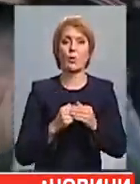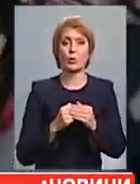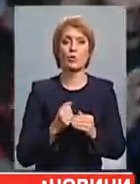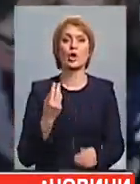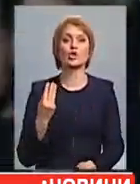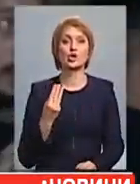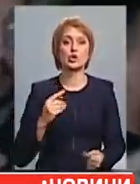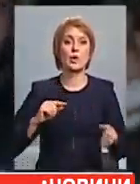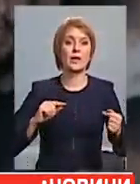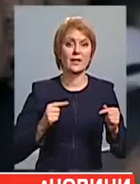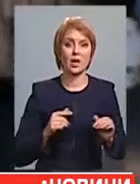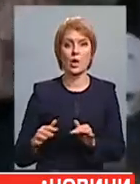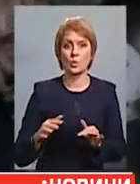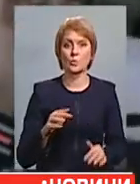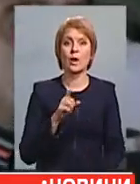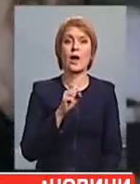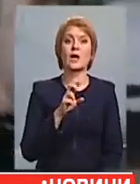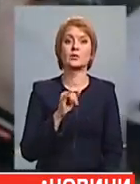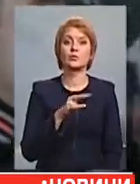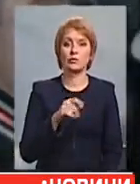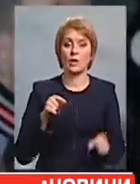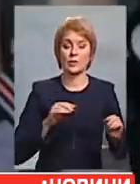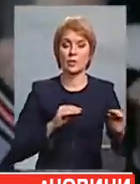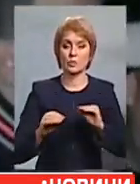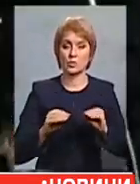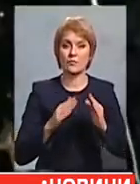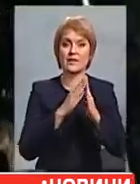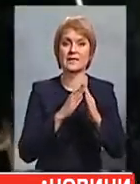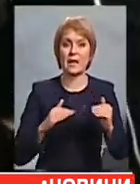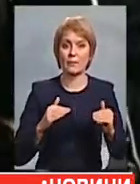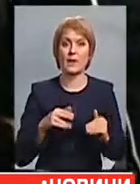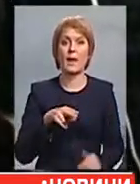Також тут розташовано табір палестинських біженців. Сьогодні в країні національна жалоба.